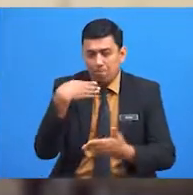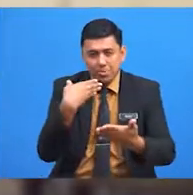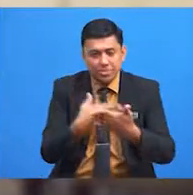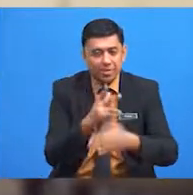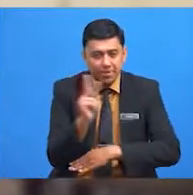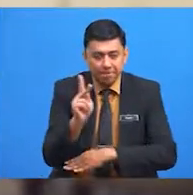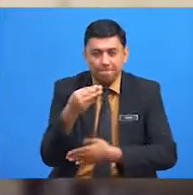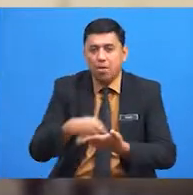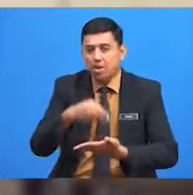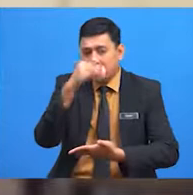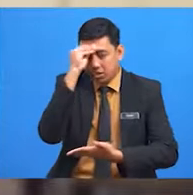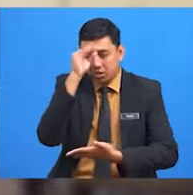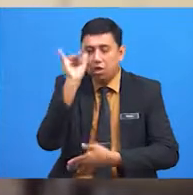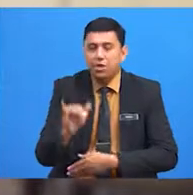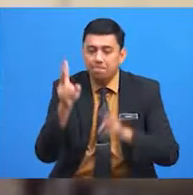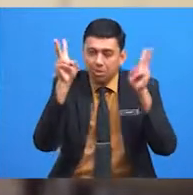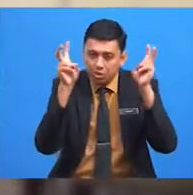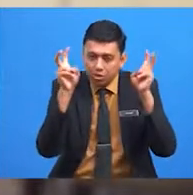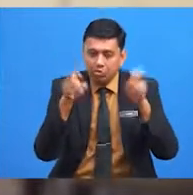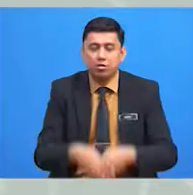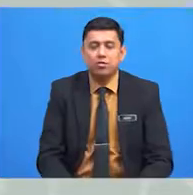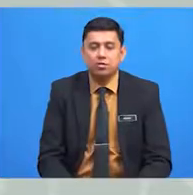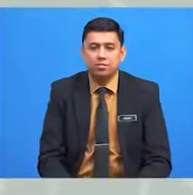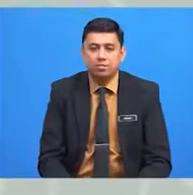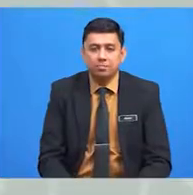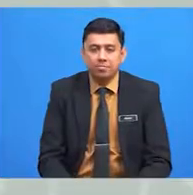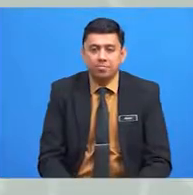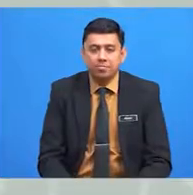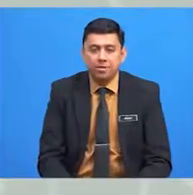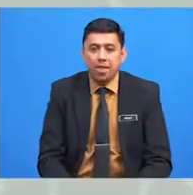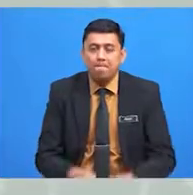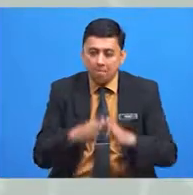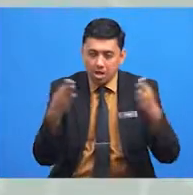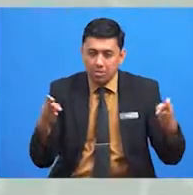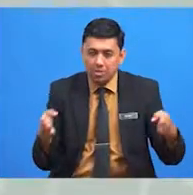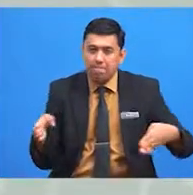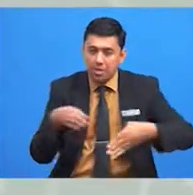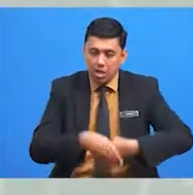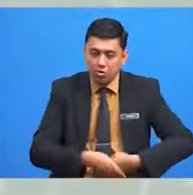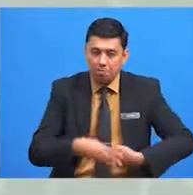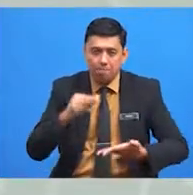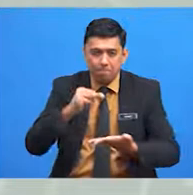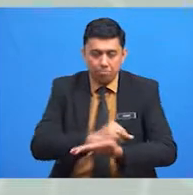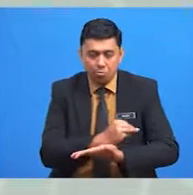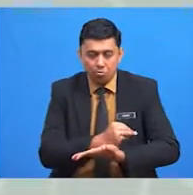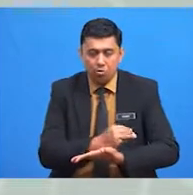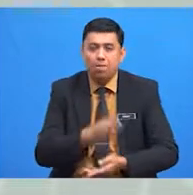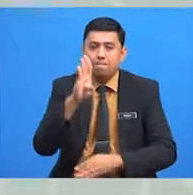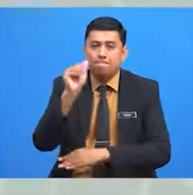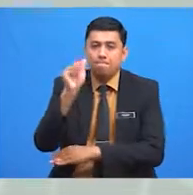satu pembelajaran yang bertajuk Bahasa Melayu Moden, masih dalam bab